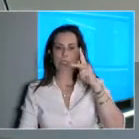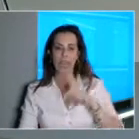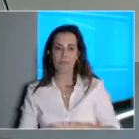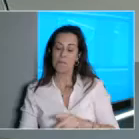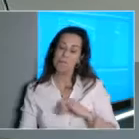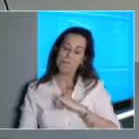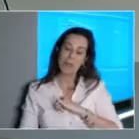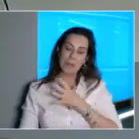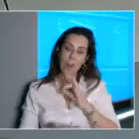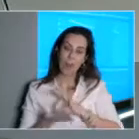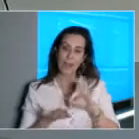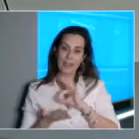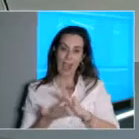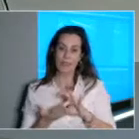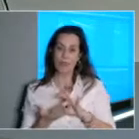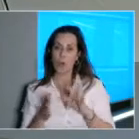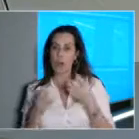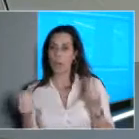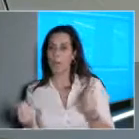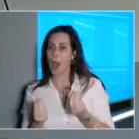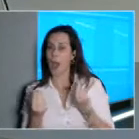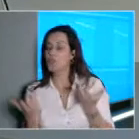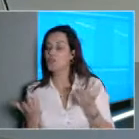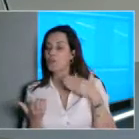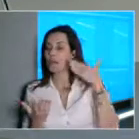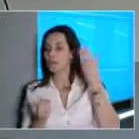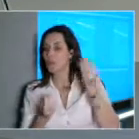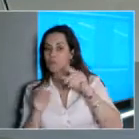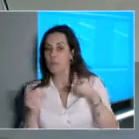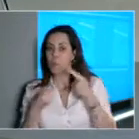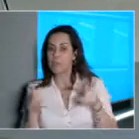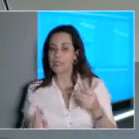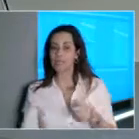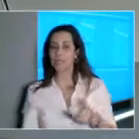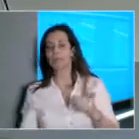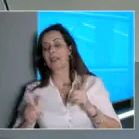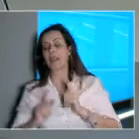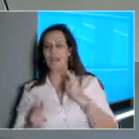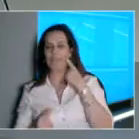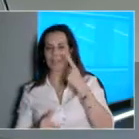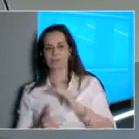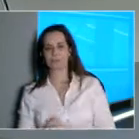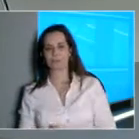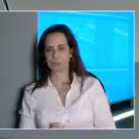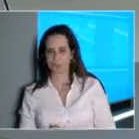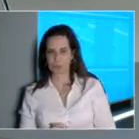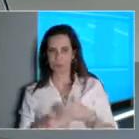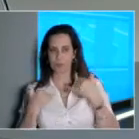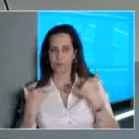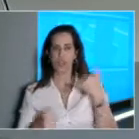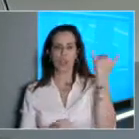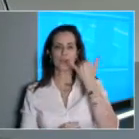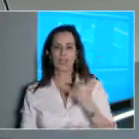איזה שירים יש שם, עם אולי משהו יולחן בעתיד. חכה ונראה. אנחנו נסיים עם